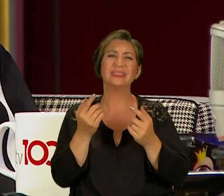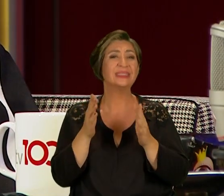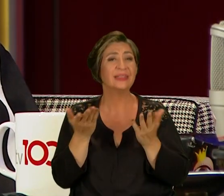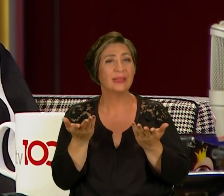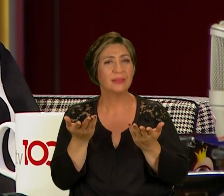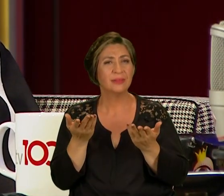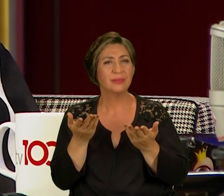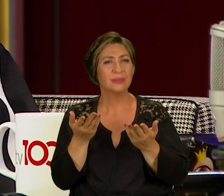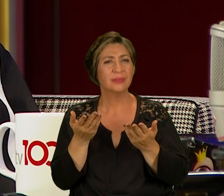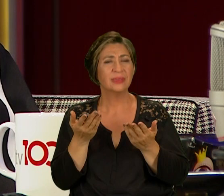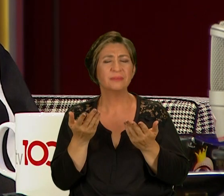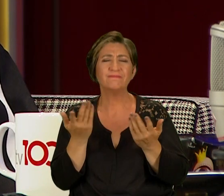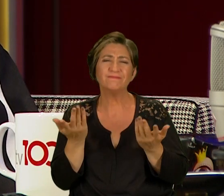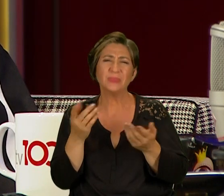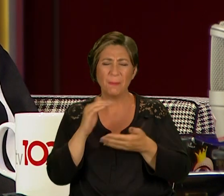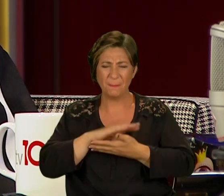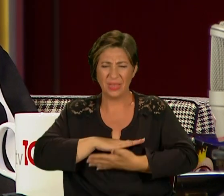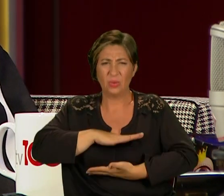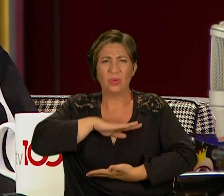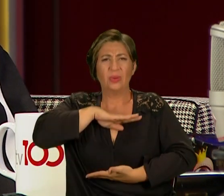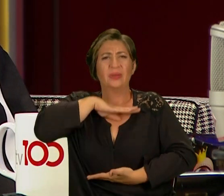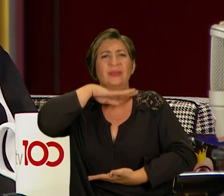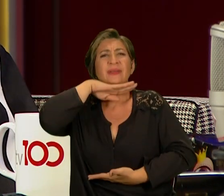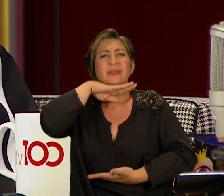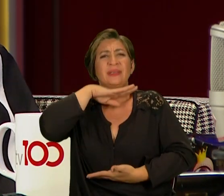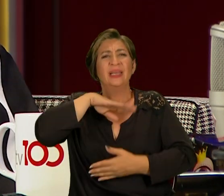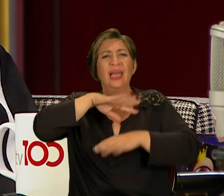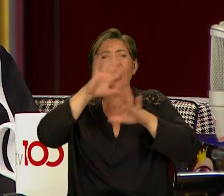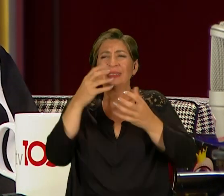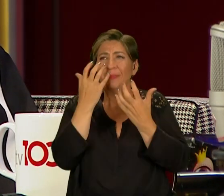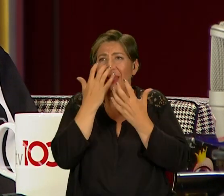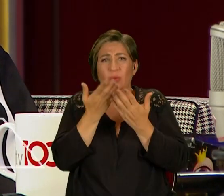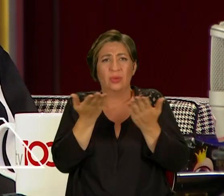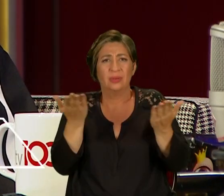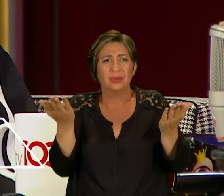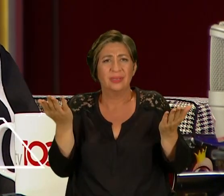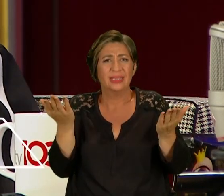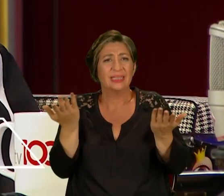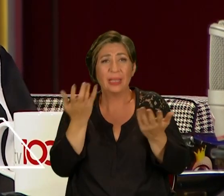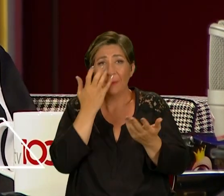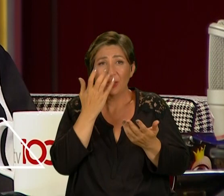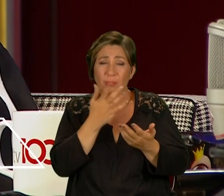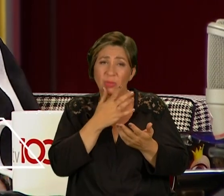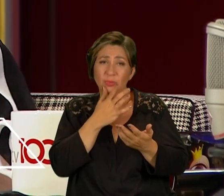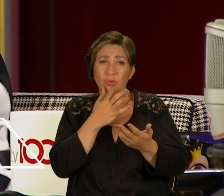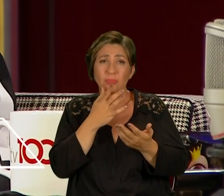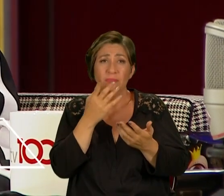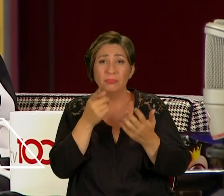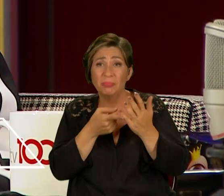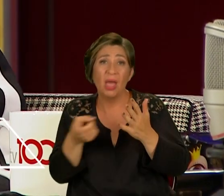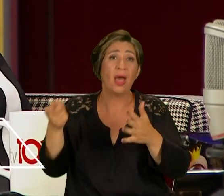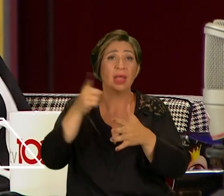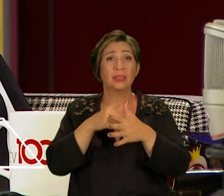Neden? Çünkü birikiyor. Yani herkes bekliyor. Neyi beklediğini biliyoruz. Sonra bir anda